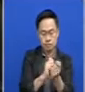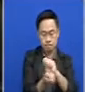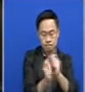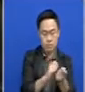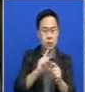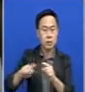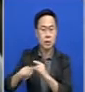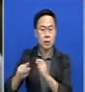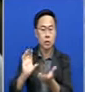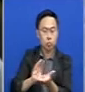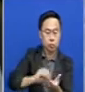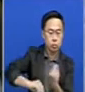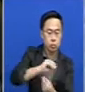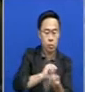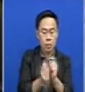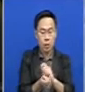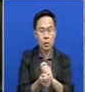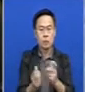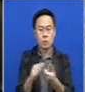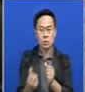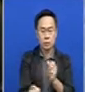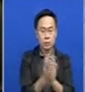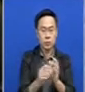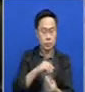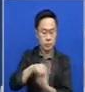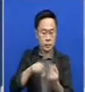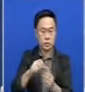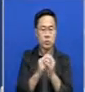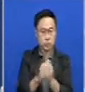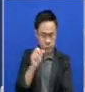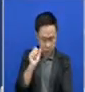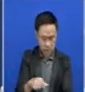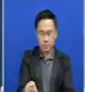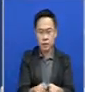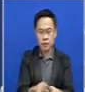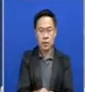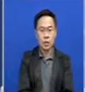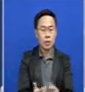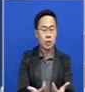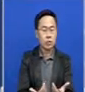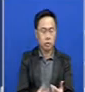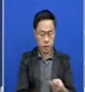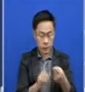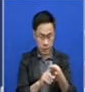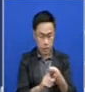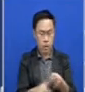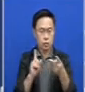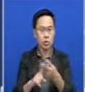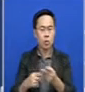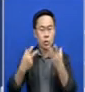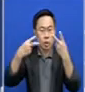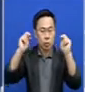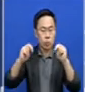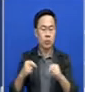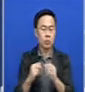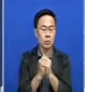นะครับก็จะส่งต่อผลต่อภาพรวมเศรษฐกิจจีนอีกด้วยอีกหนึ่งท่าทีที่ออกมาครับคุณผู้ชมก็คือนายหลี่เค่อเฉียงเป็นนายกรัฐม